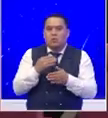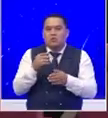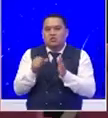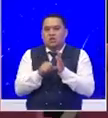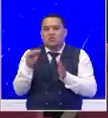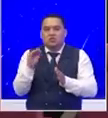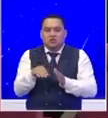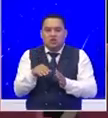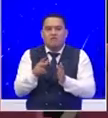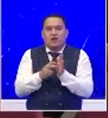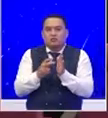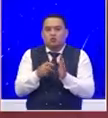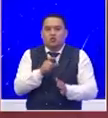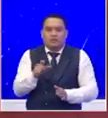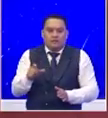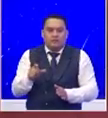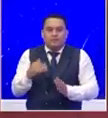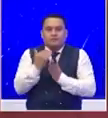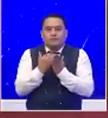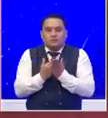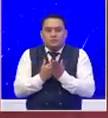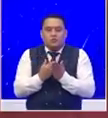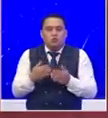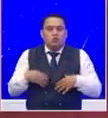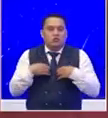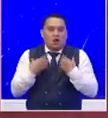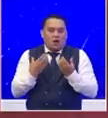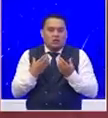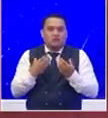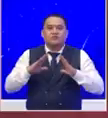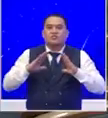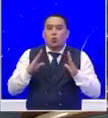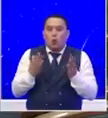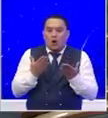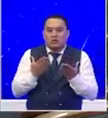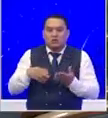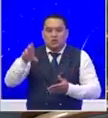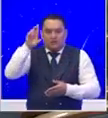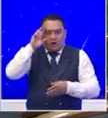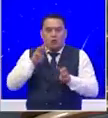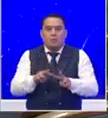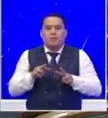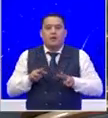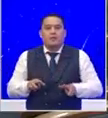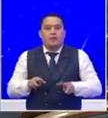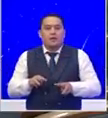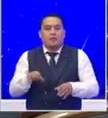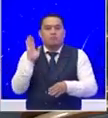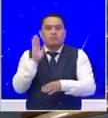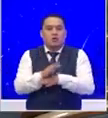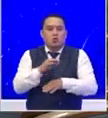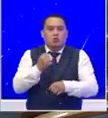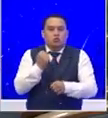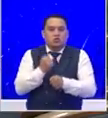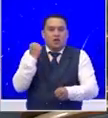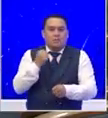более 6 800 человек. Статистика не радует. Учитывая сложившуюся ситуацию, глава правительства Аскар Мамин поручил